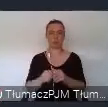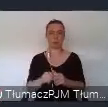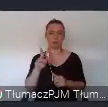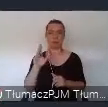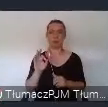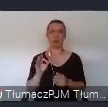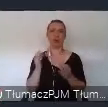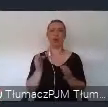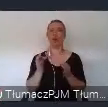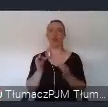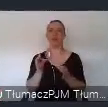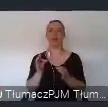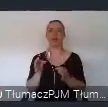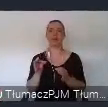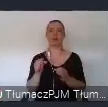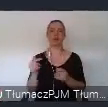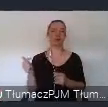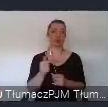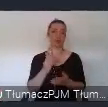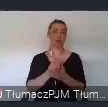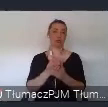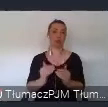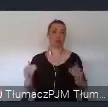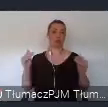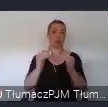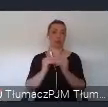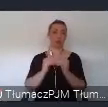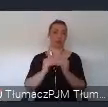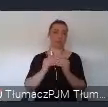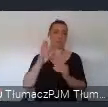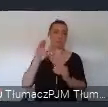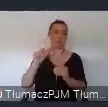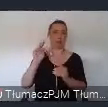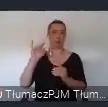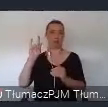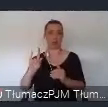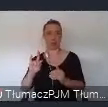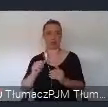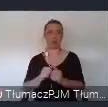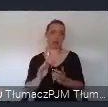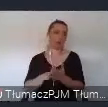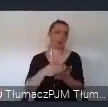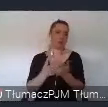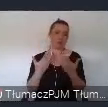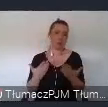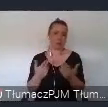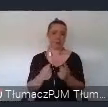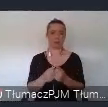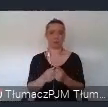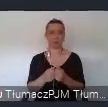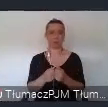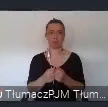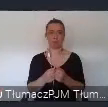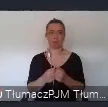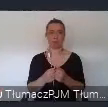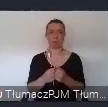zwanych BAT-ów czy NCP, takich dyrektyw, które dotyczyły standardów emisyjnych z instalacji, bo wprowadzaliśmy